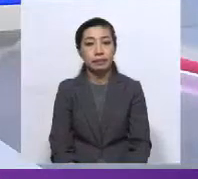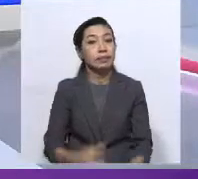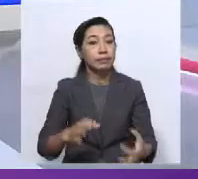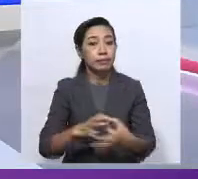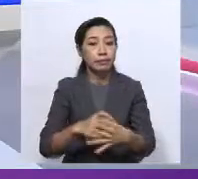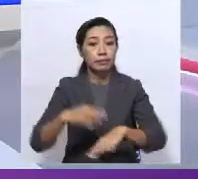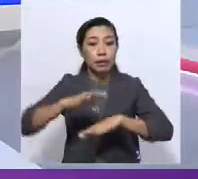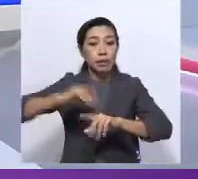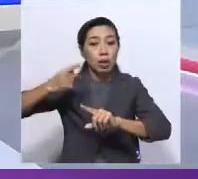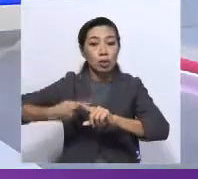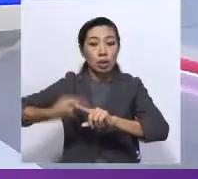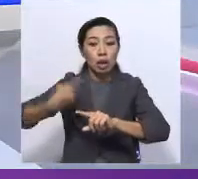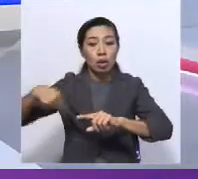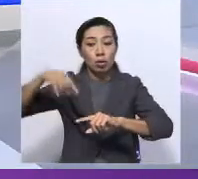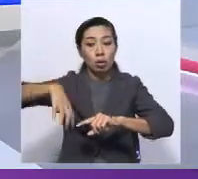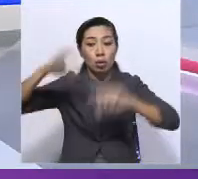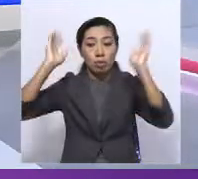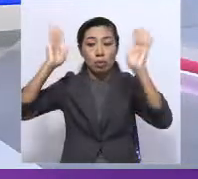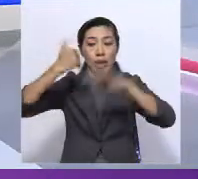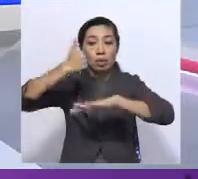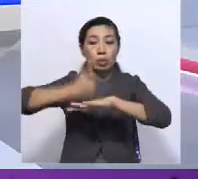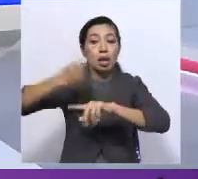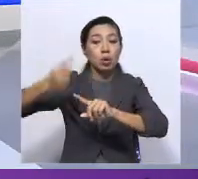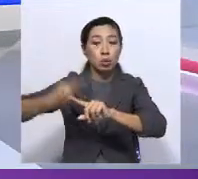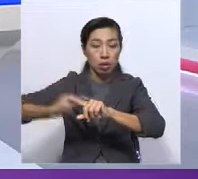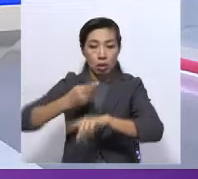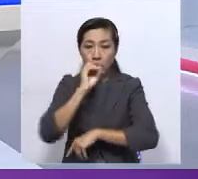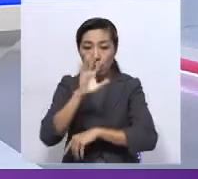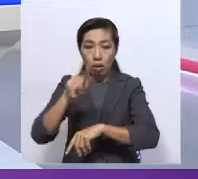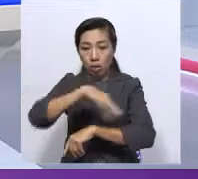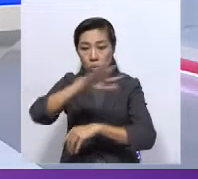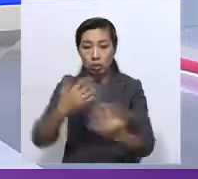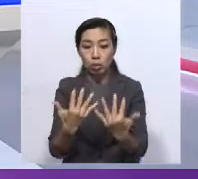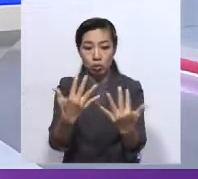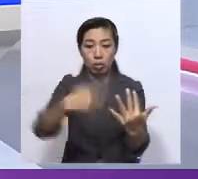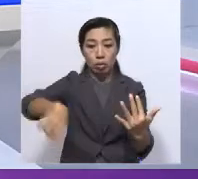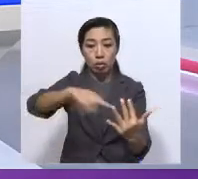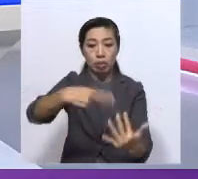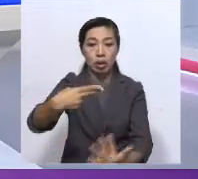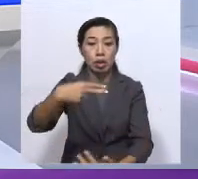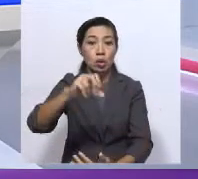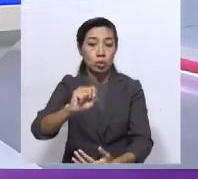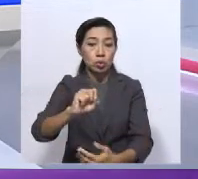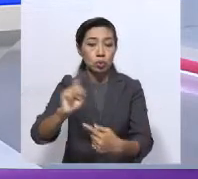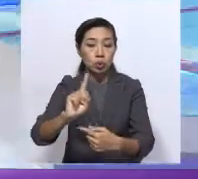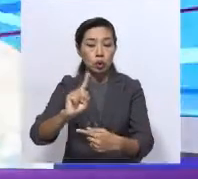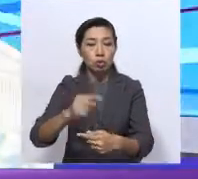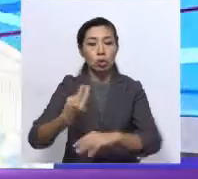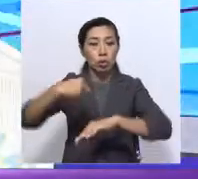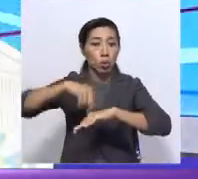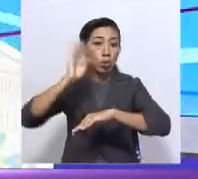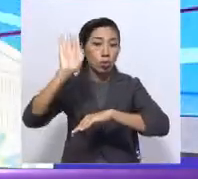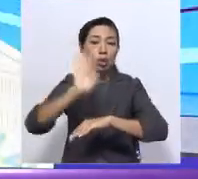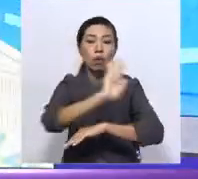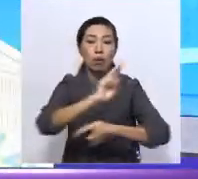ทางด้านรักษาราชการในตำแหน่งอธิบดีกรมประชาสัมพันธ์นะคะก็ได้ย้ำให้ผู้เข้ารับการอบรมหลักสูตรโฆษกกระทรวงรุ่นที่3ต้องทำงาน